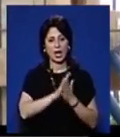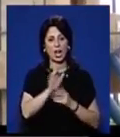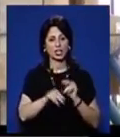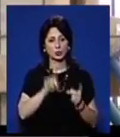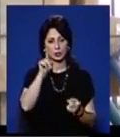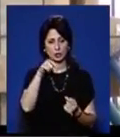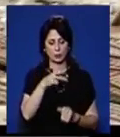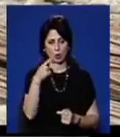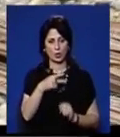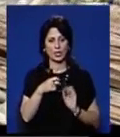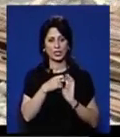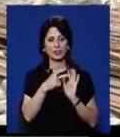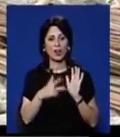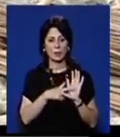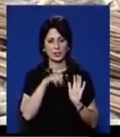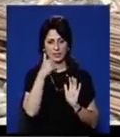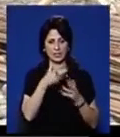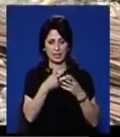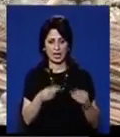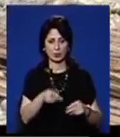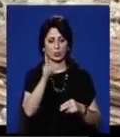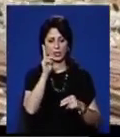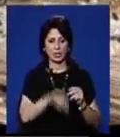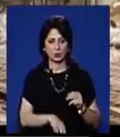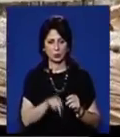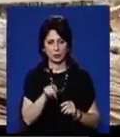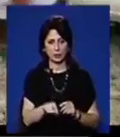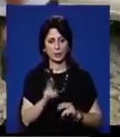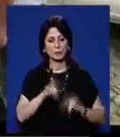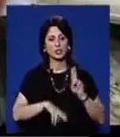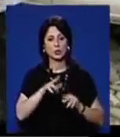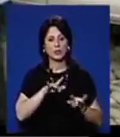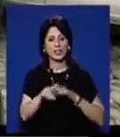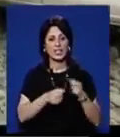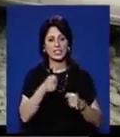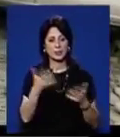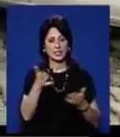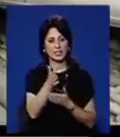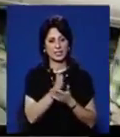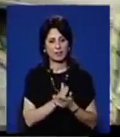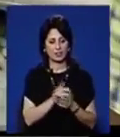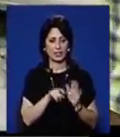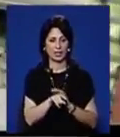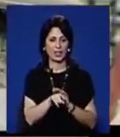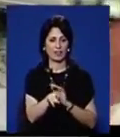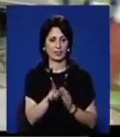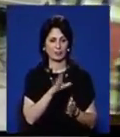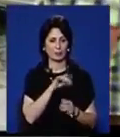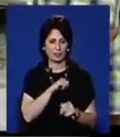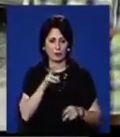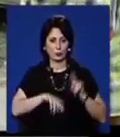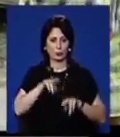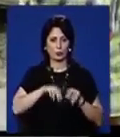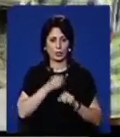ხელშეკრულების შესაბამისად 2018 წლის გაზაფხულზე უნდა დასრულდეს. მშენებლობაზე დასაქმებულთა დიდ ნაწილს სწორედ დევნილებში